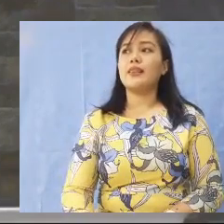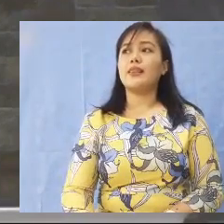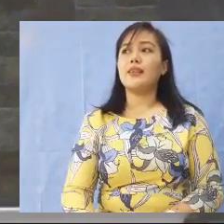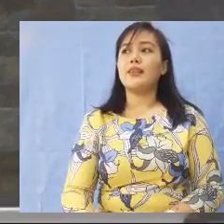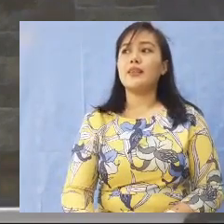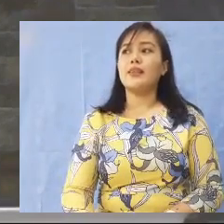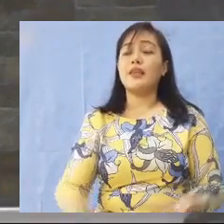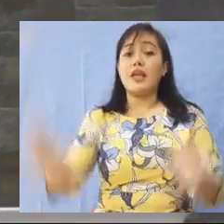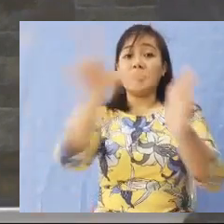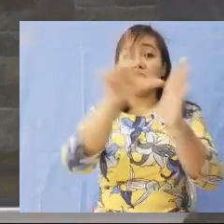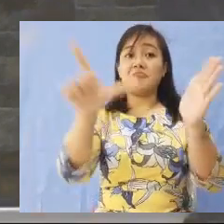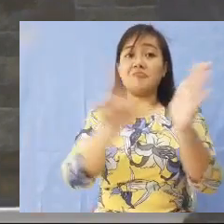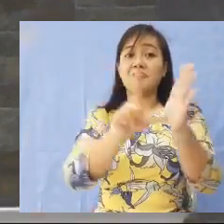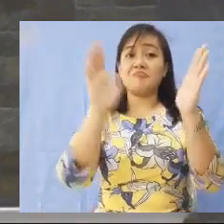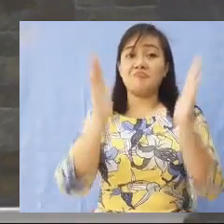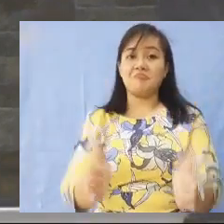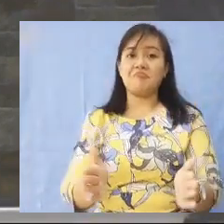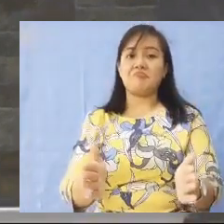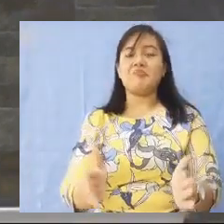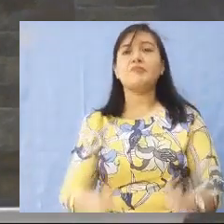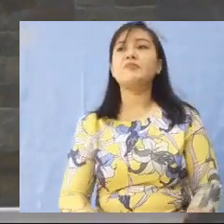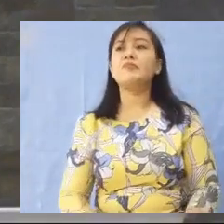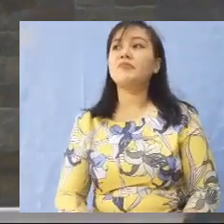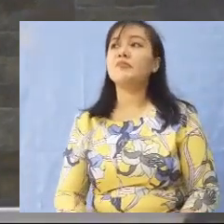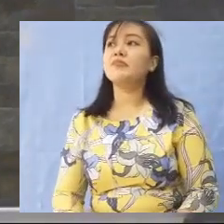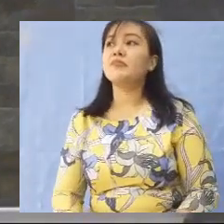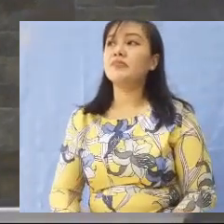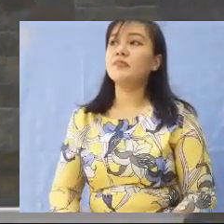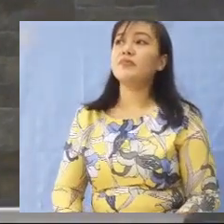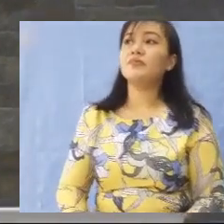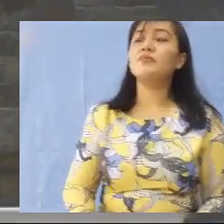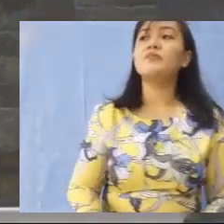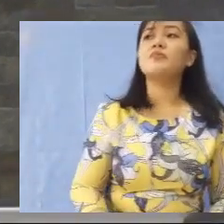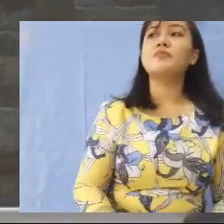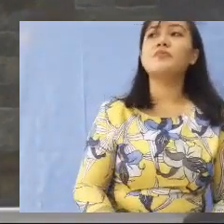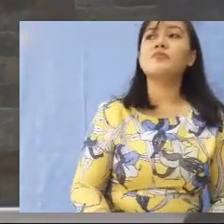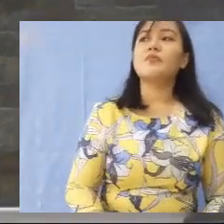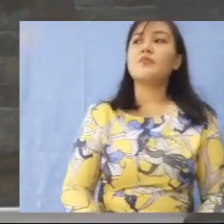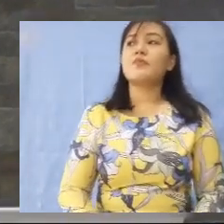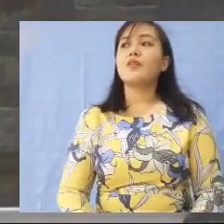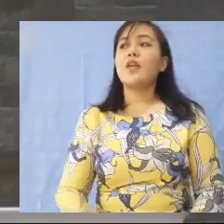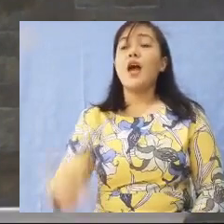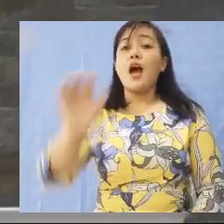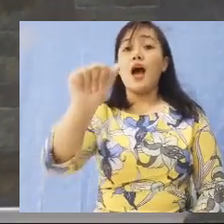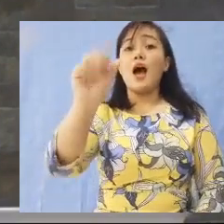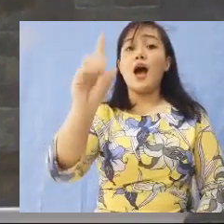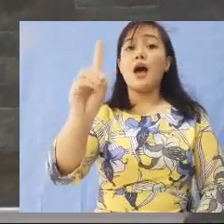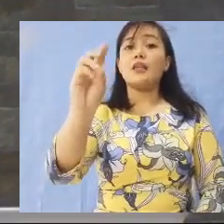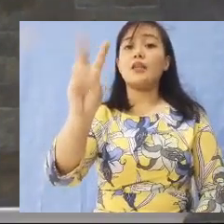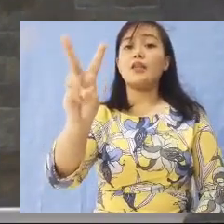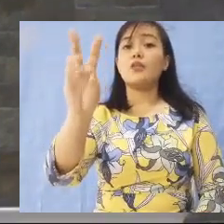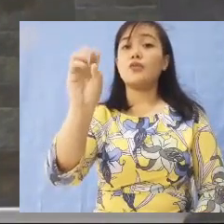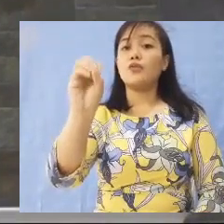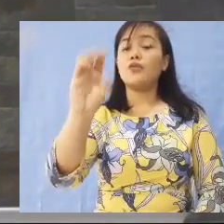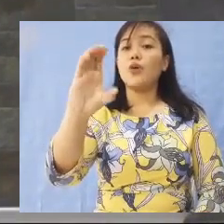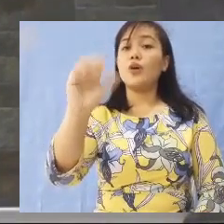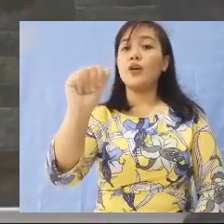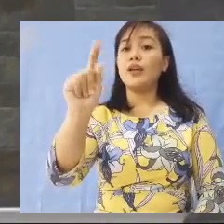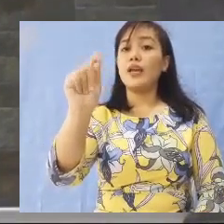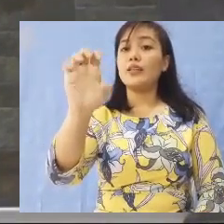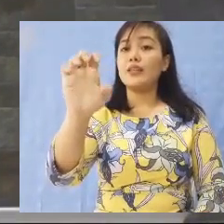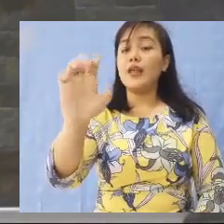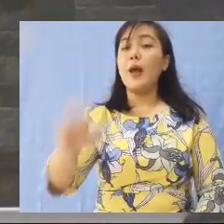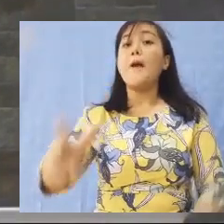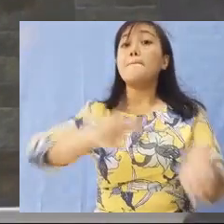etymology, yung origin ng word na yan, okay, nanggaling po yan sa isang word na ang ibig